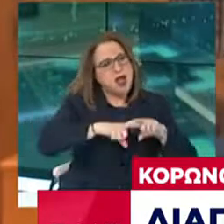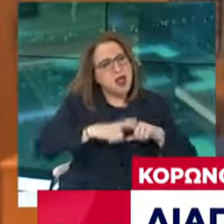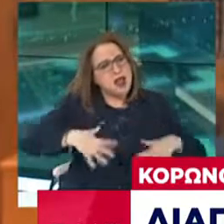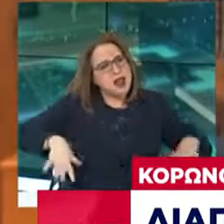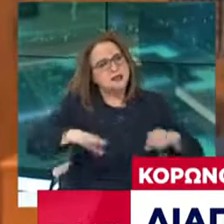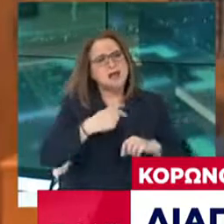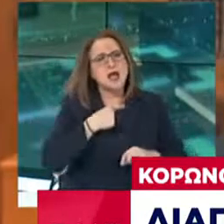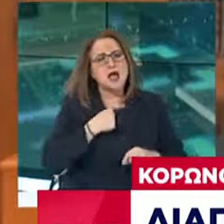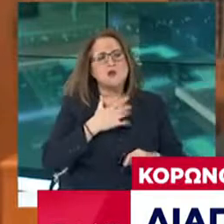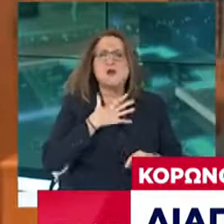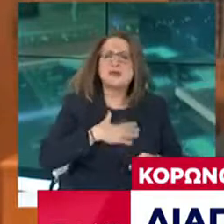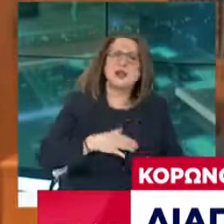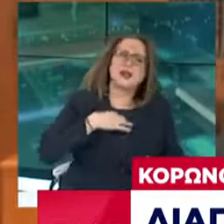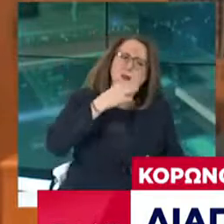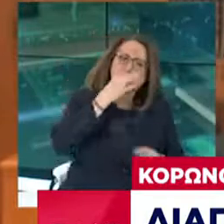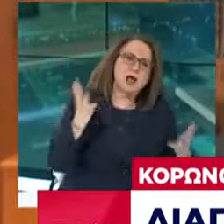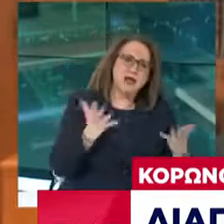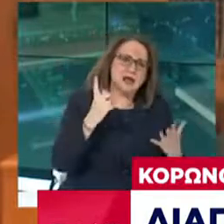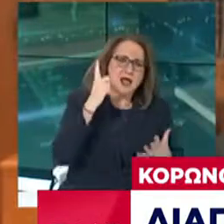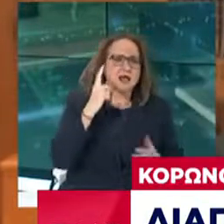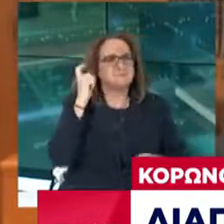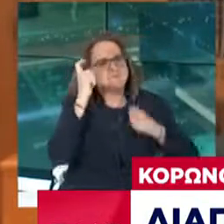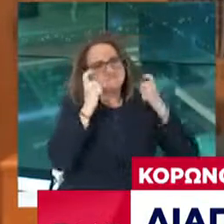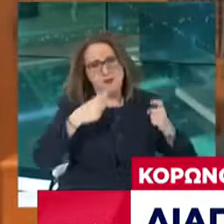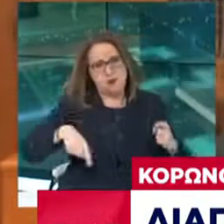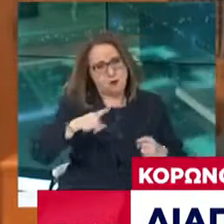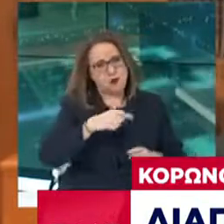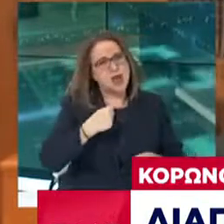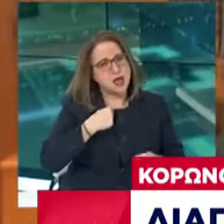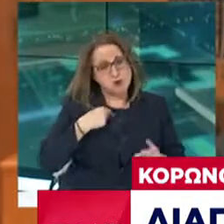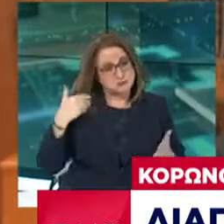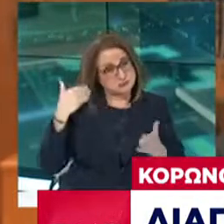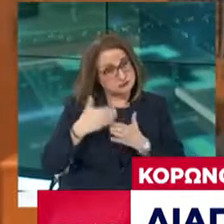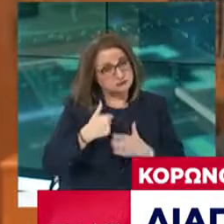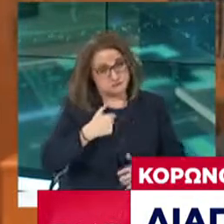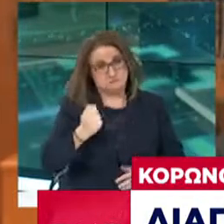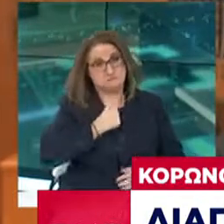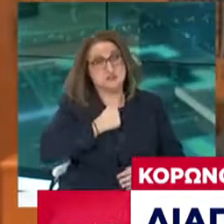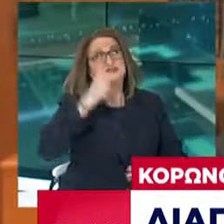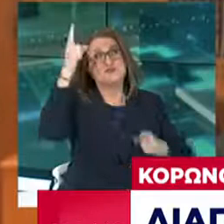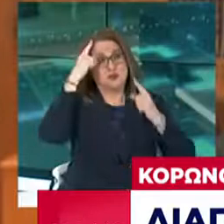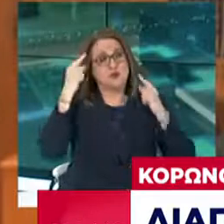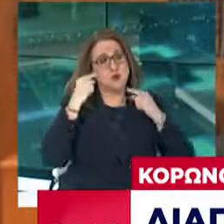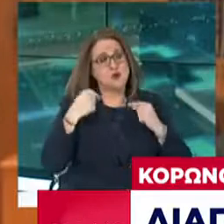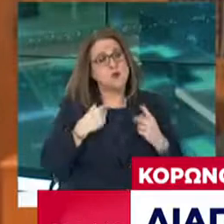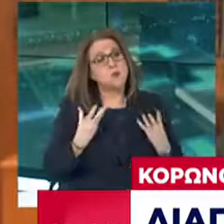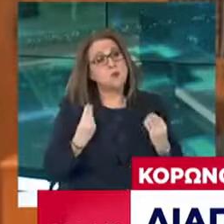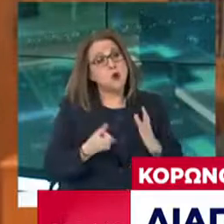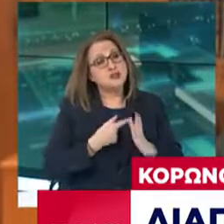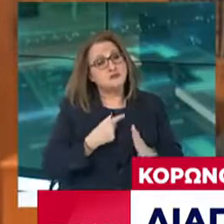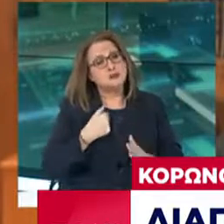την ανάγκη να επικαλεστώ την πίστη μου για να αντλήσω δύναμη και να σταθώ στο ύψος των περιστάσεων. Είμαι σίγουρος ότι και πολλοί από